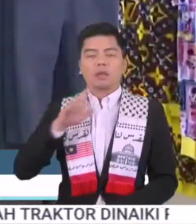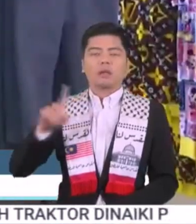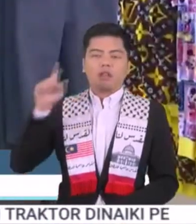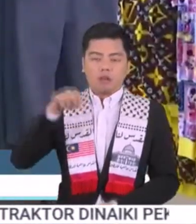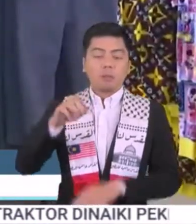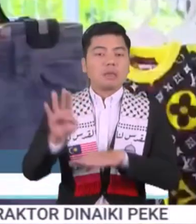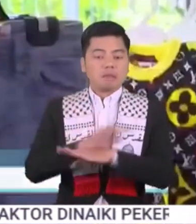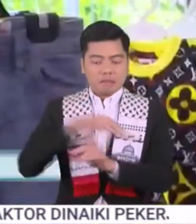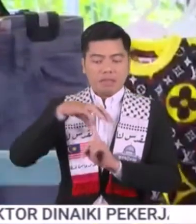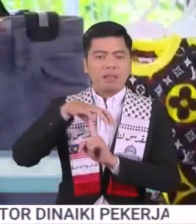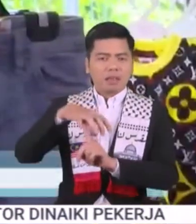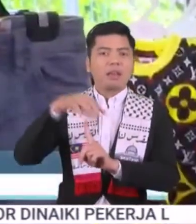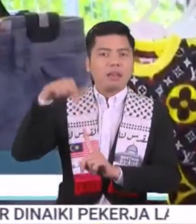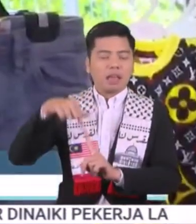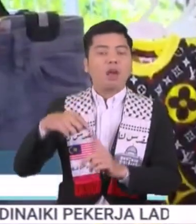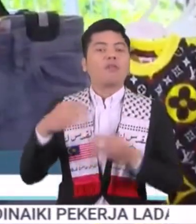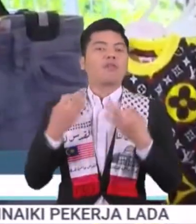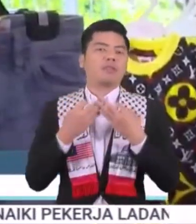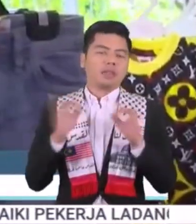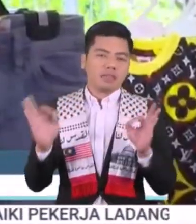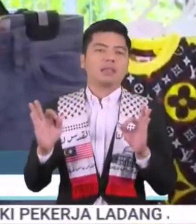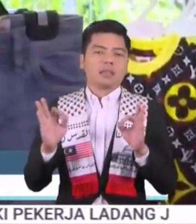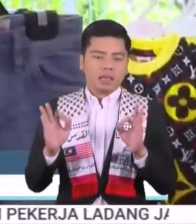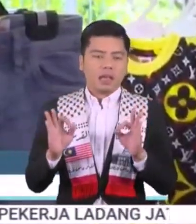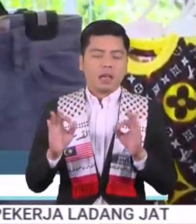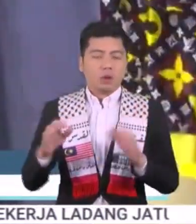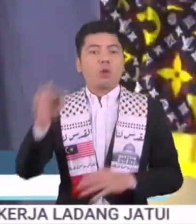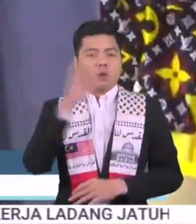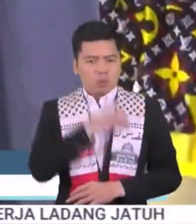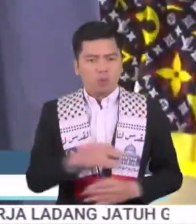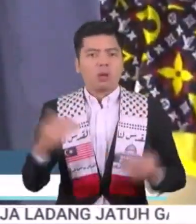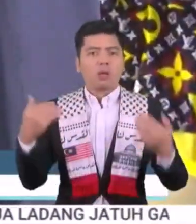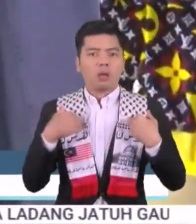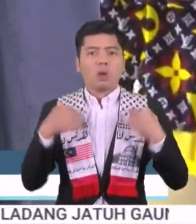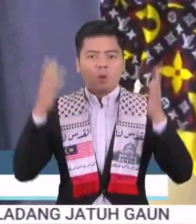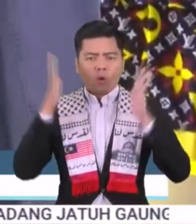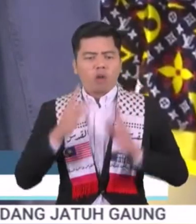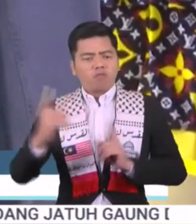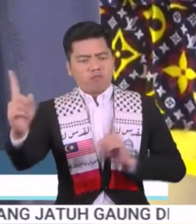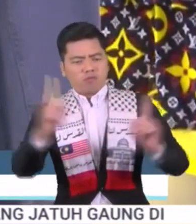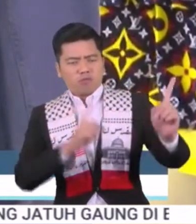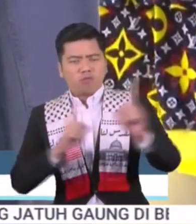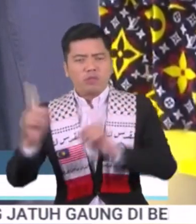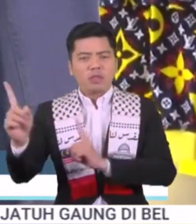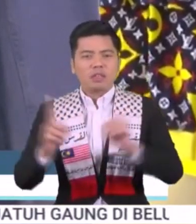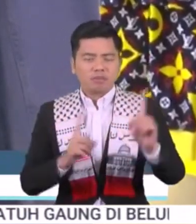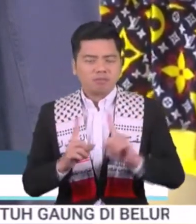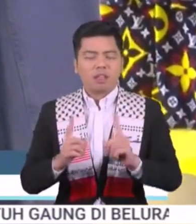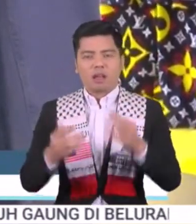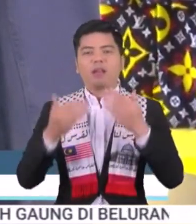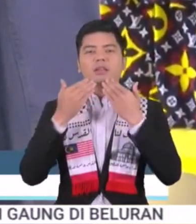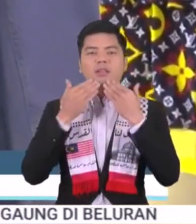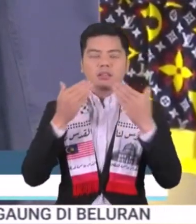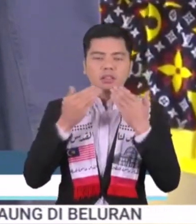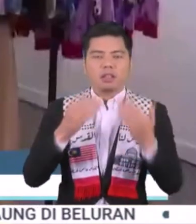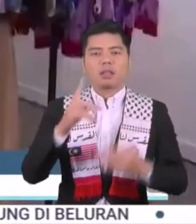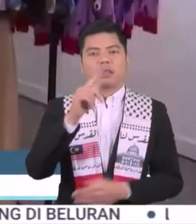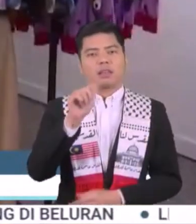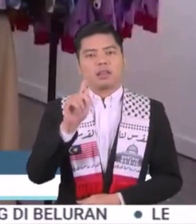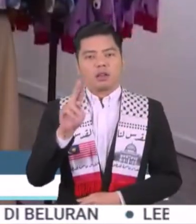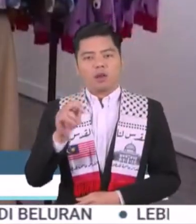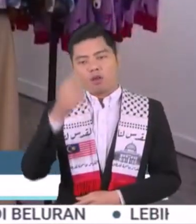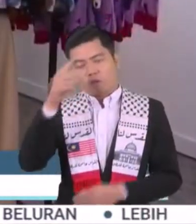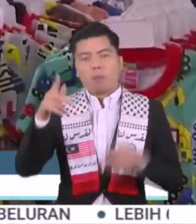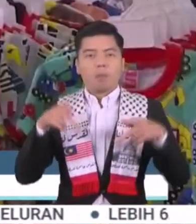kan. Tapi sale tu ada lah. So customer pun ramai-ramai. Terima kasih lah Tekun bagi kami peluang